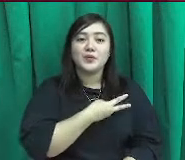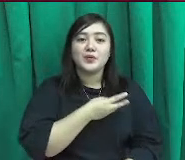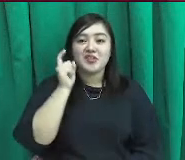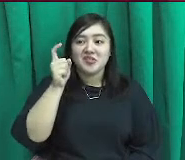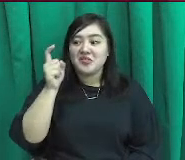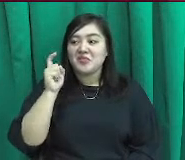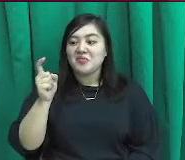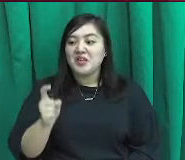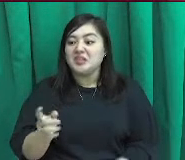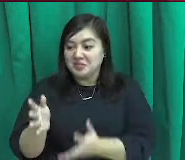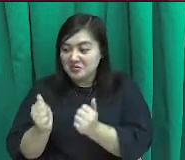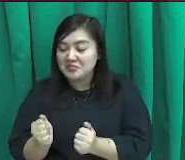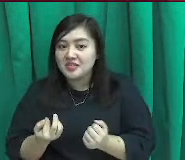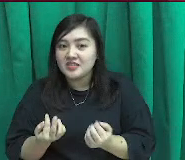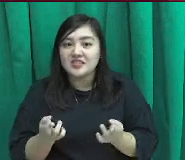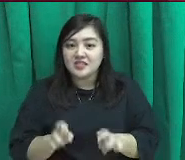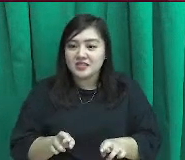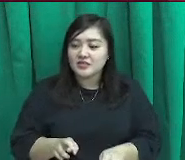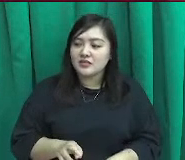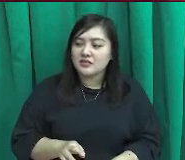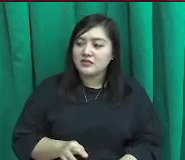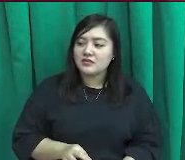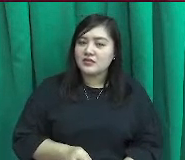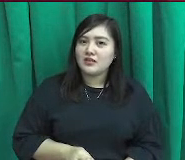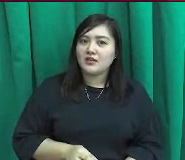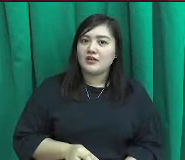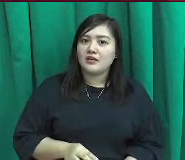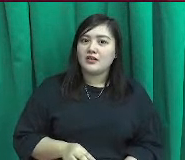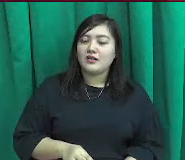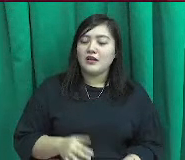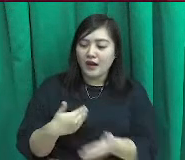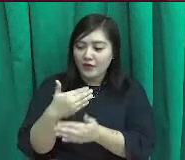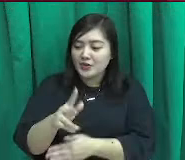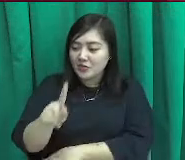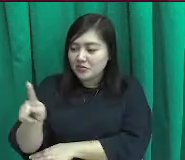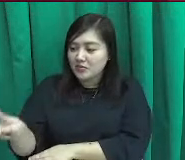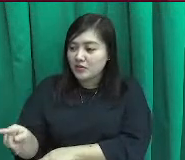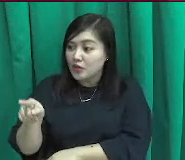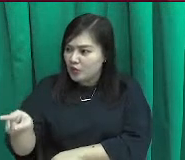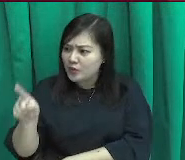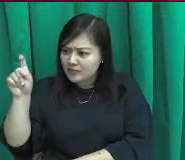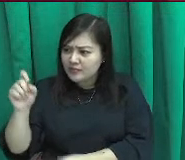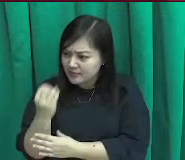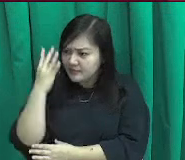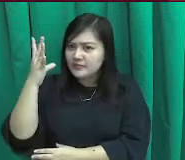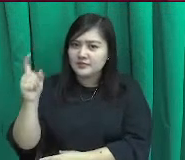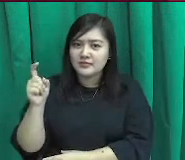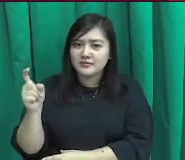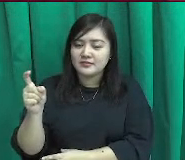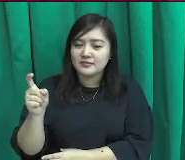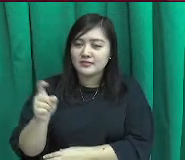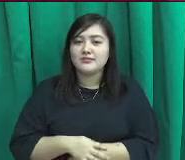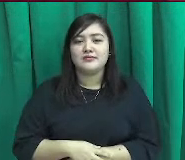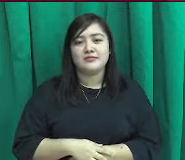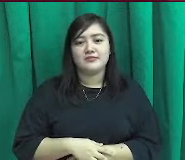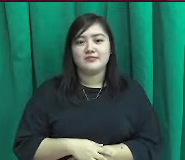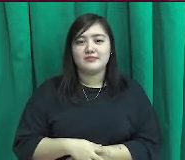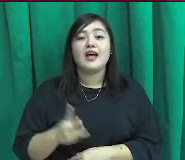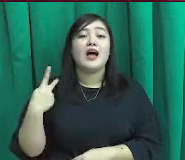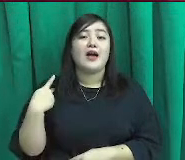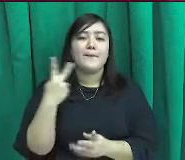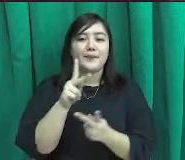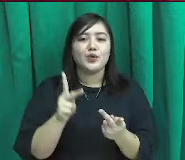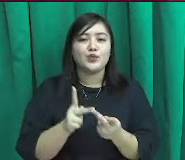bumunga ka, tumubo ka agad. Walang ganun. Talagang merong ibinigay na takdang oras